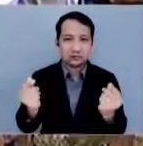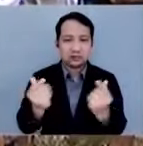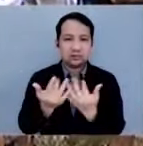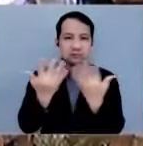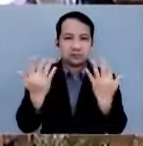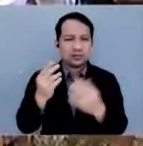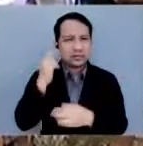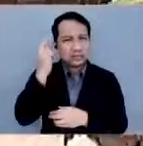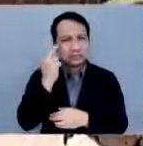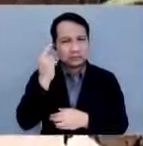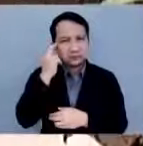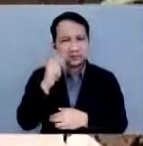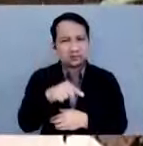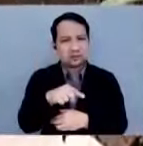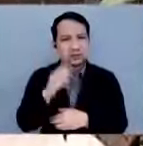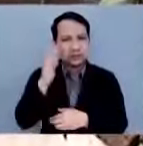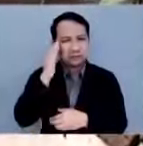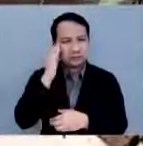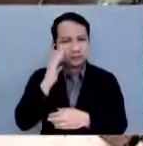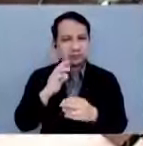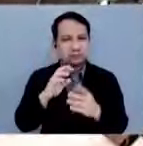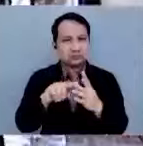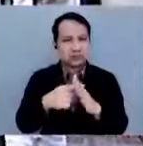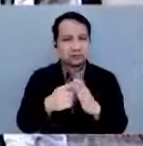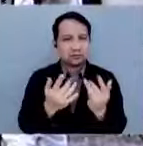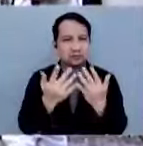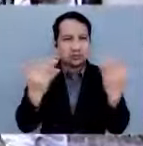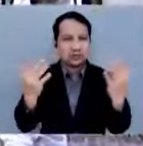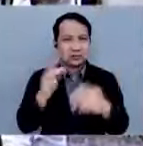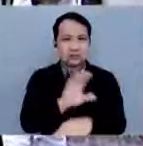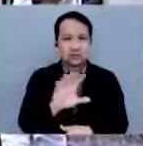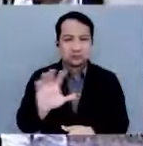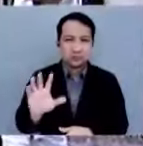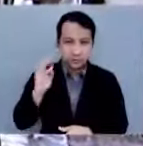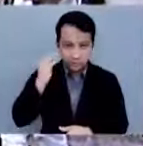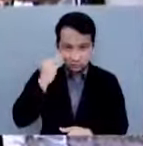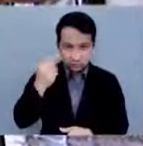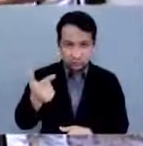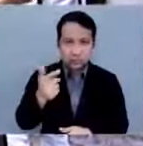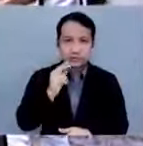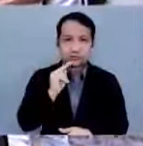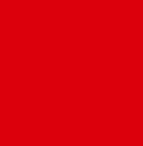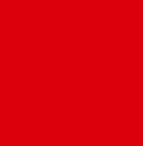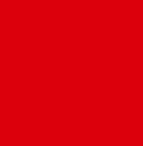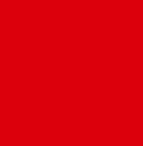ang mitsa ng apoy. Nagbabalita mula sa frontline, Mon Gualvez, News 5. Mga kapatid, Cheryl Cosim